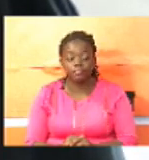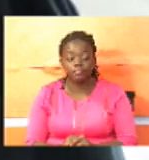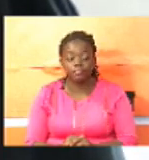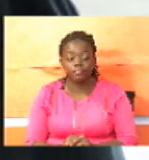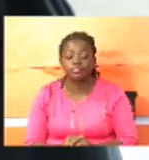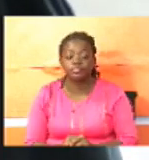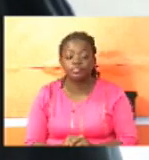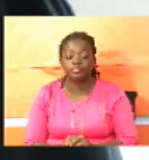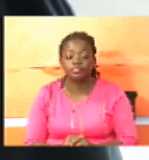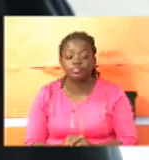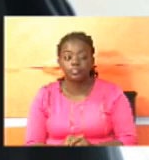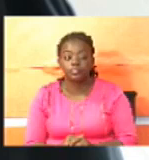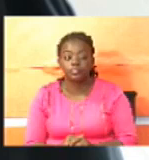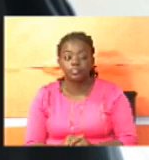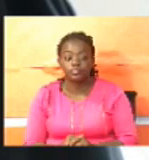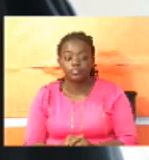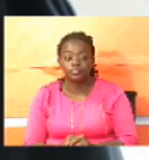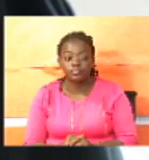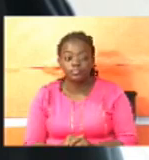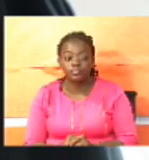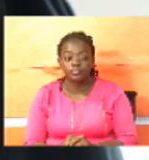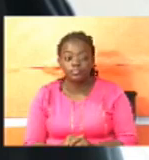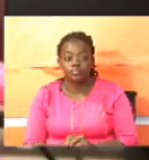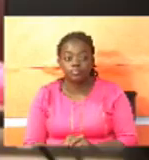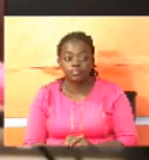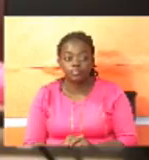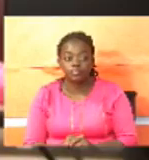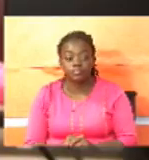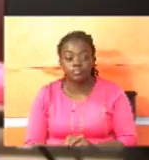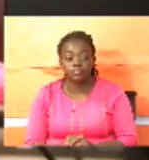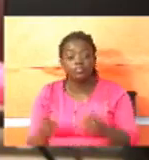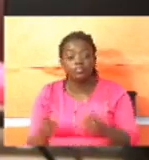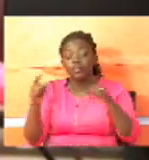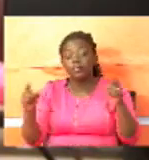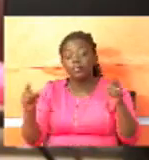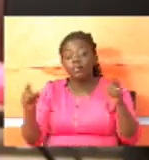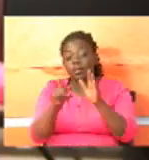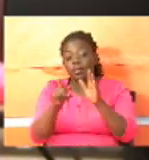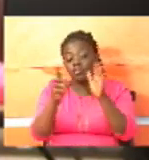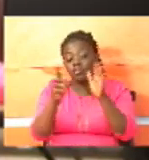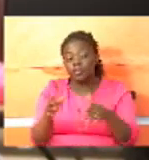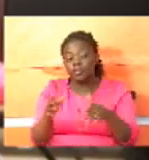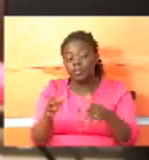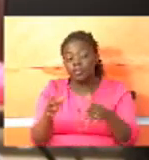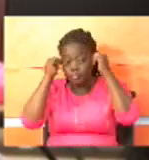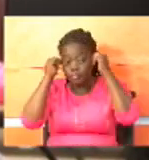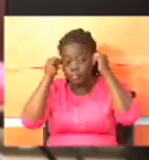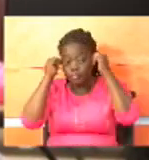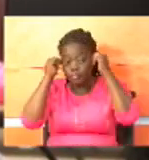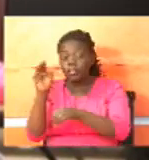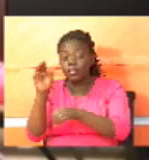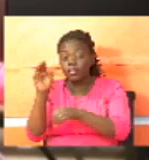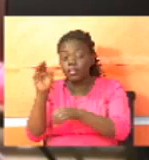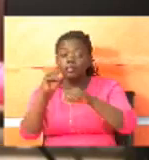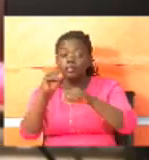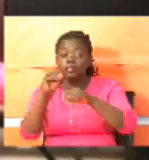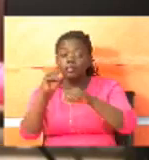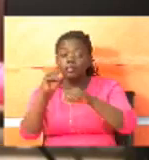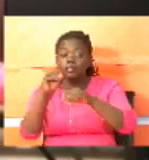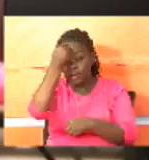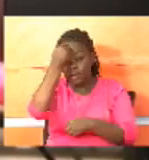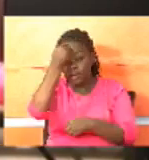before proceeding for your guidance. Wabula boba Puliida President Museveni n'akakiiko k'ebyokulonda ssaabawolereza wa